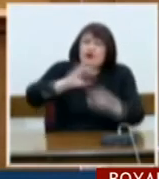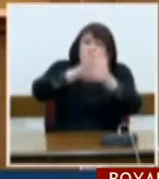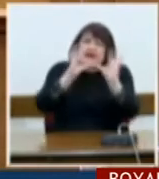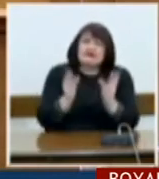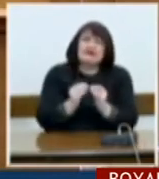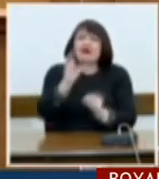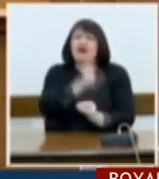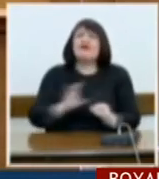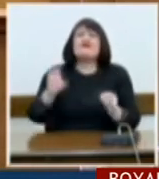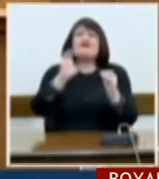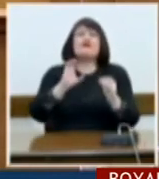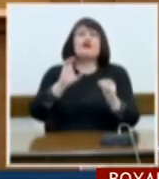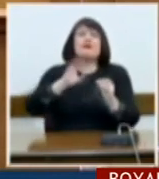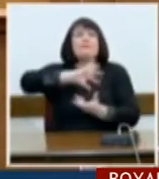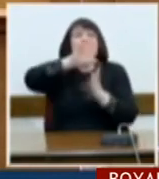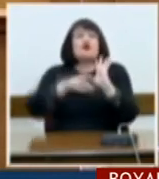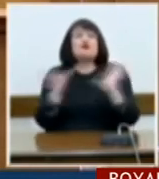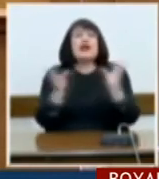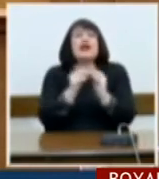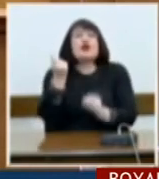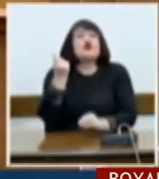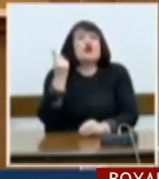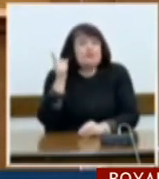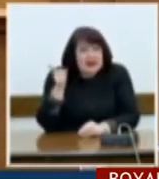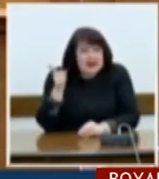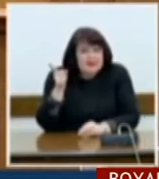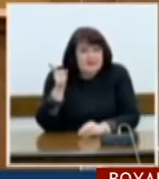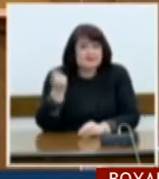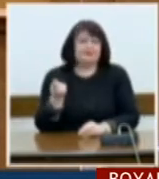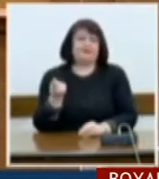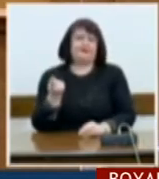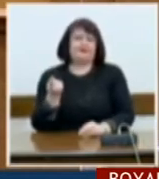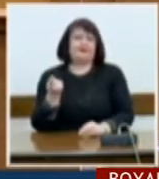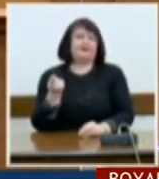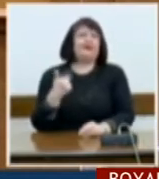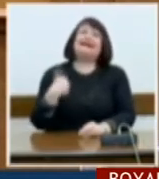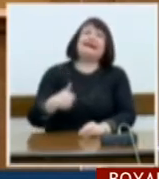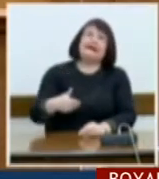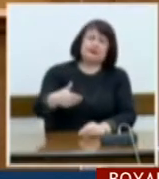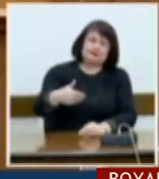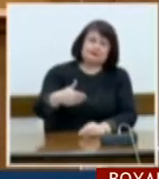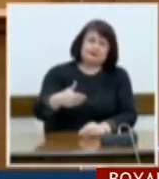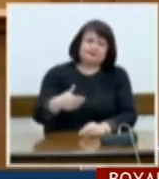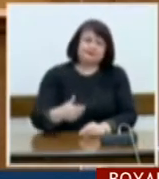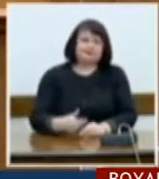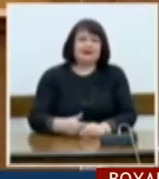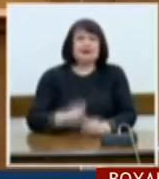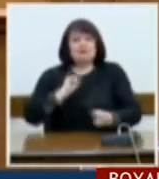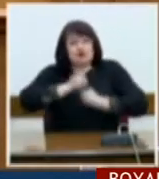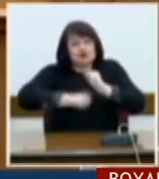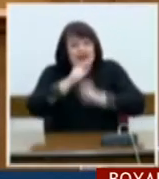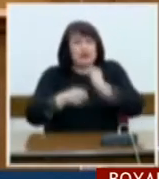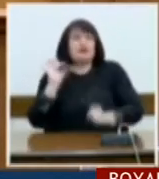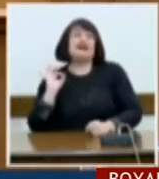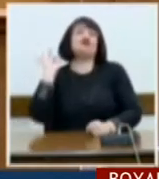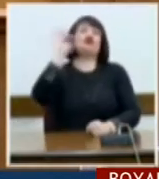ευρωπαϊκή και την παγκόσμια οικονομία, με τη διαδικασία μετάβασης προκειμένου να πιάσουμε τους στόχους που όλοι έχουμε